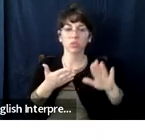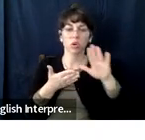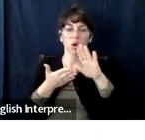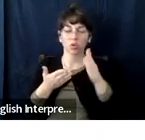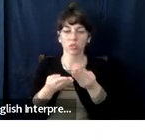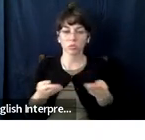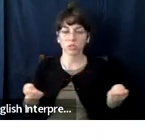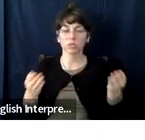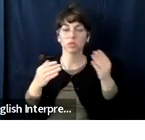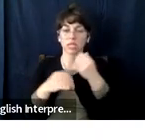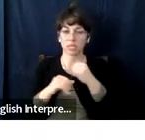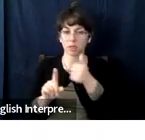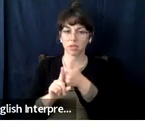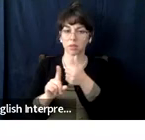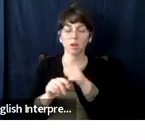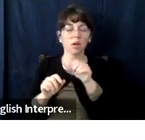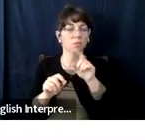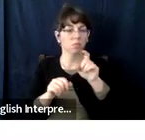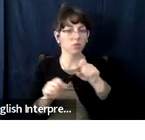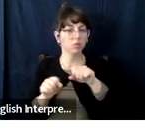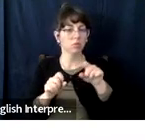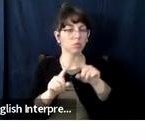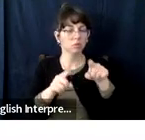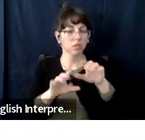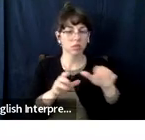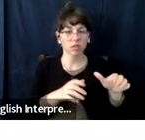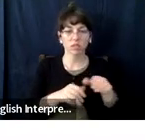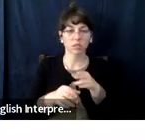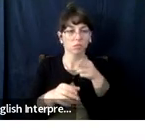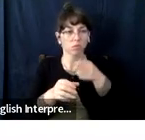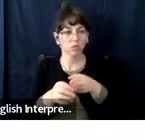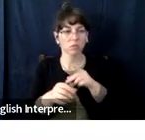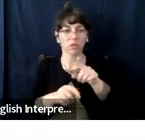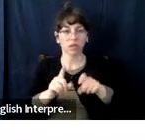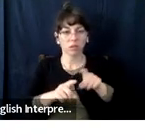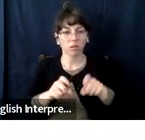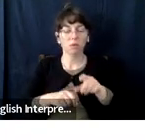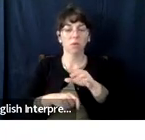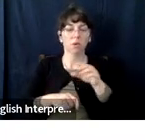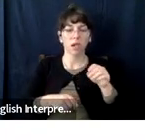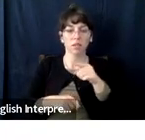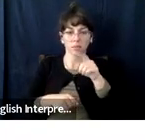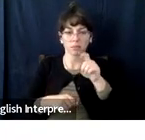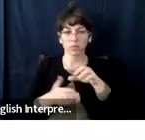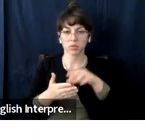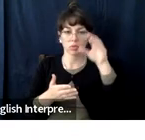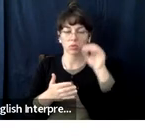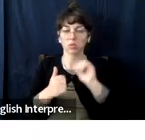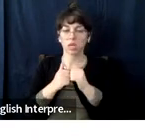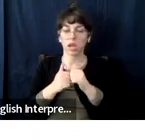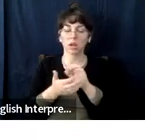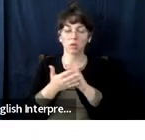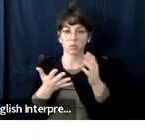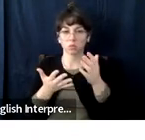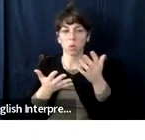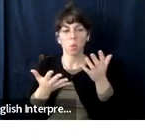attend classes. Participate, ask questions, participate, learn how to be successful students. So a